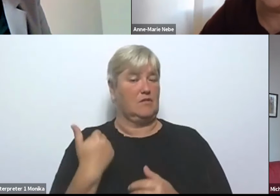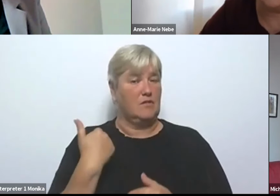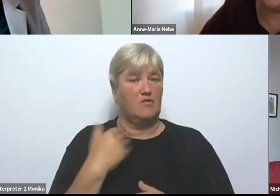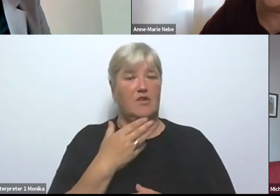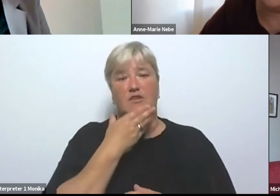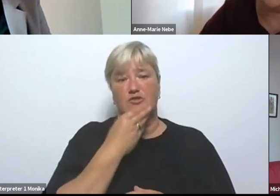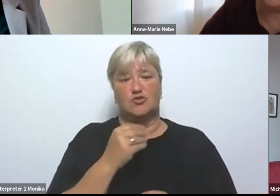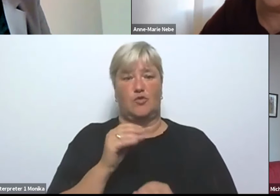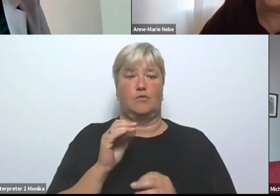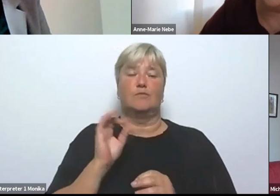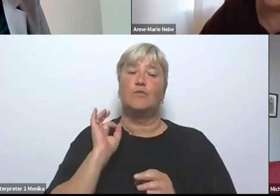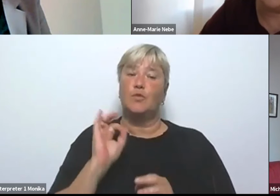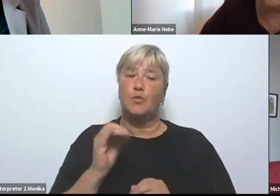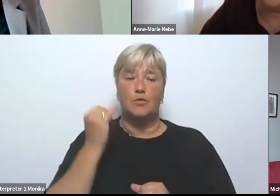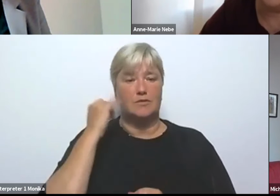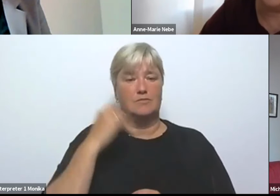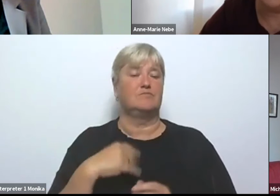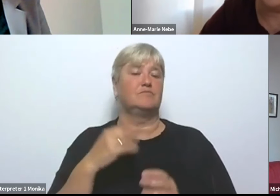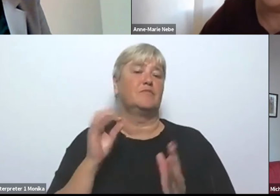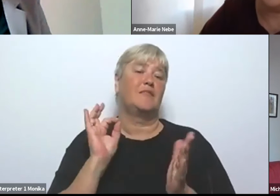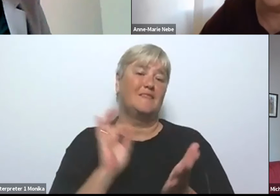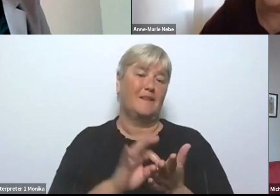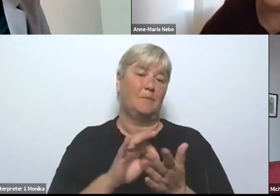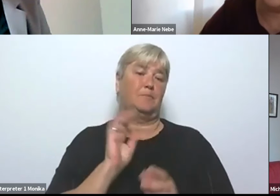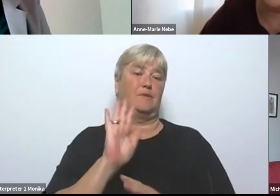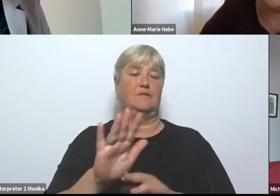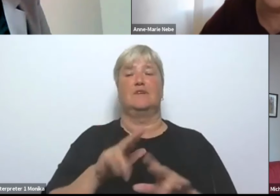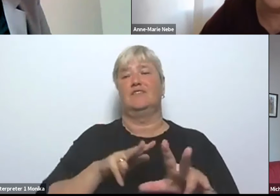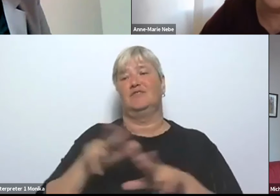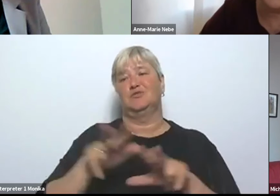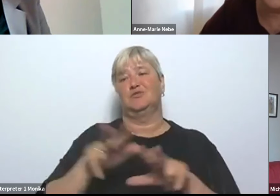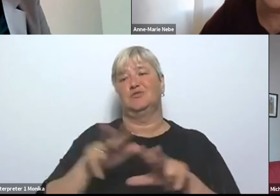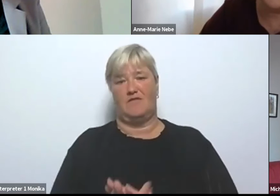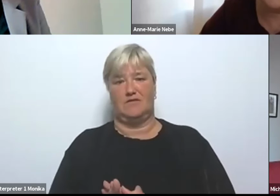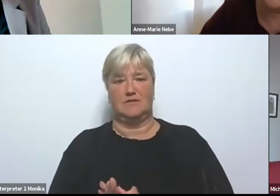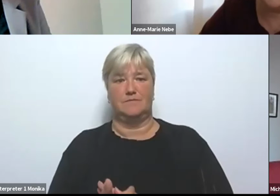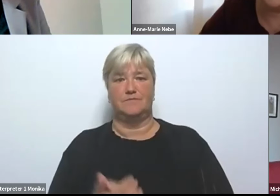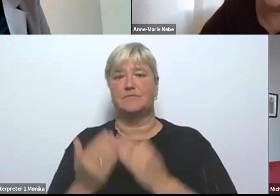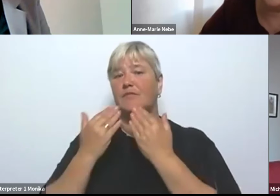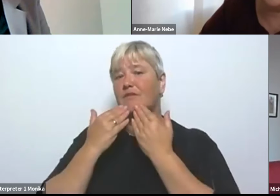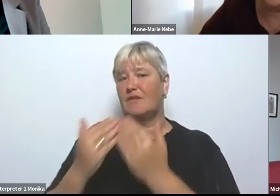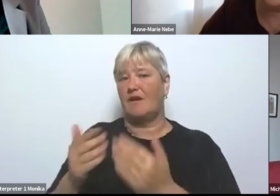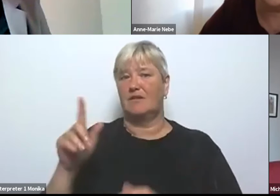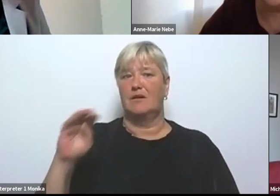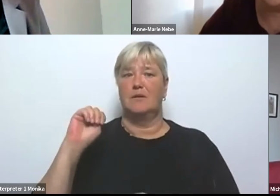die Wirtschaft und damit will ich es auch wieder gut sein lassen. Dankeschön. Danke, Michael.